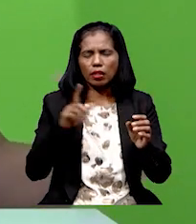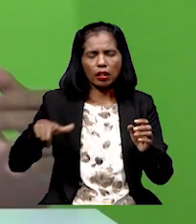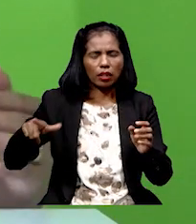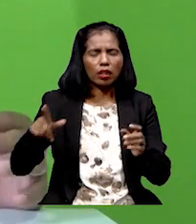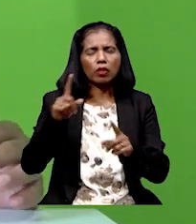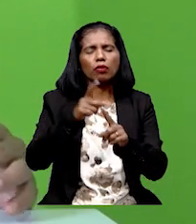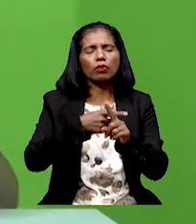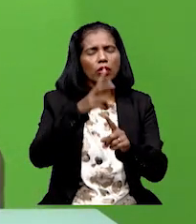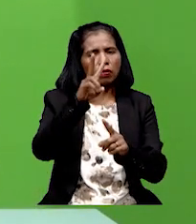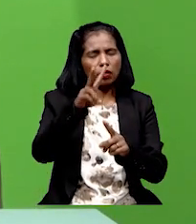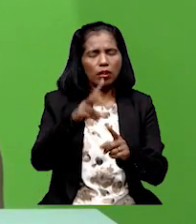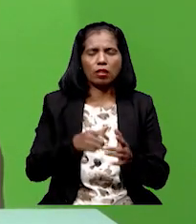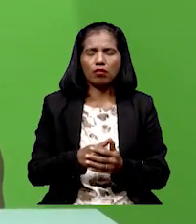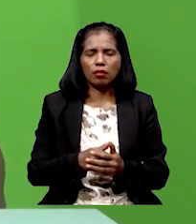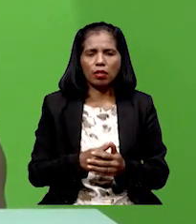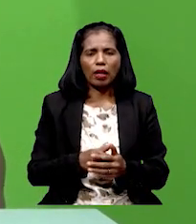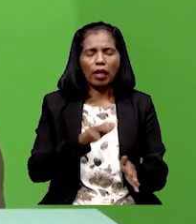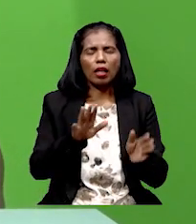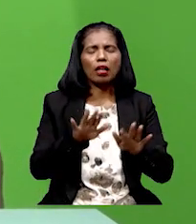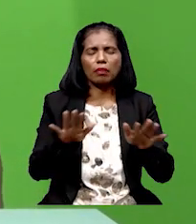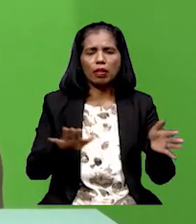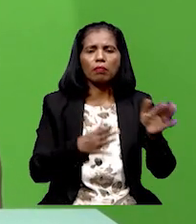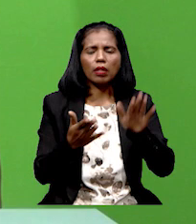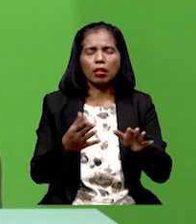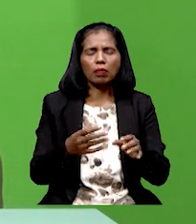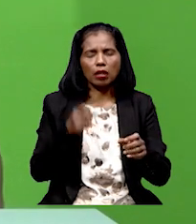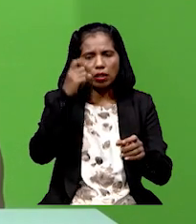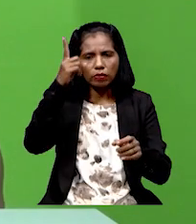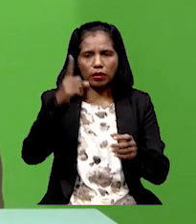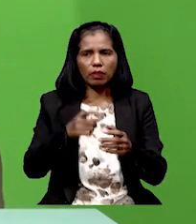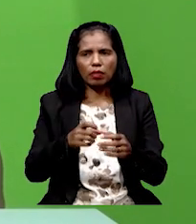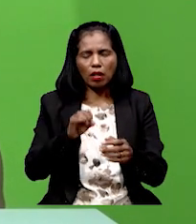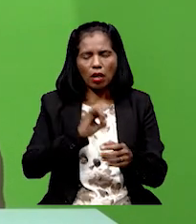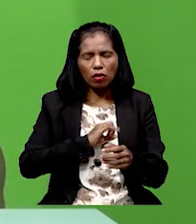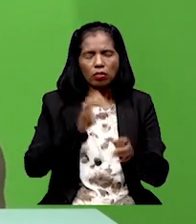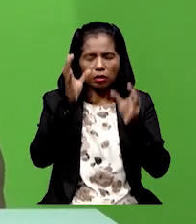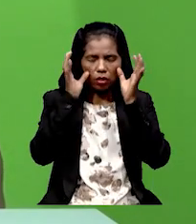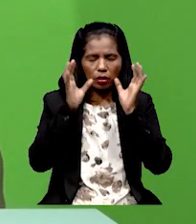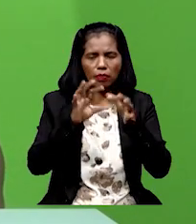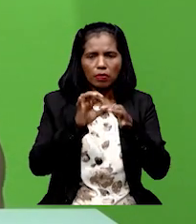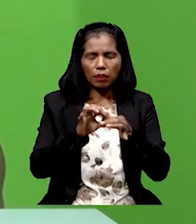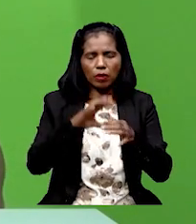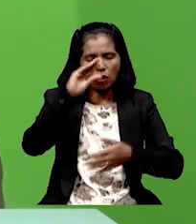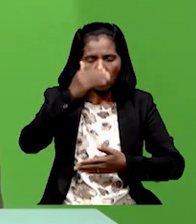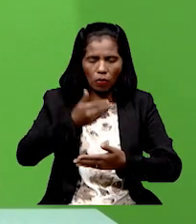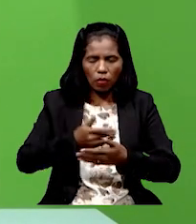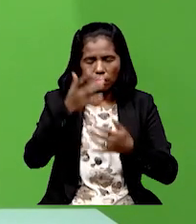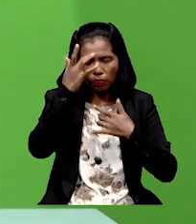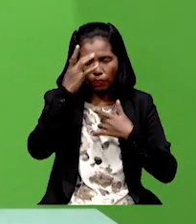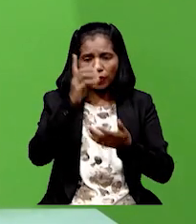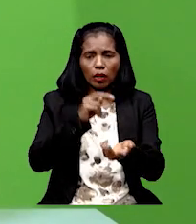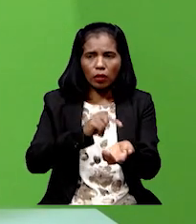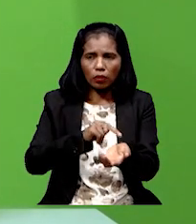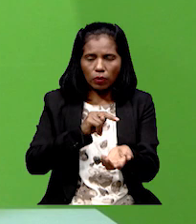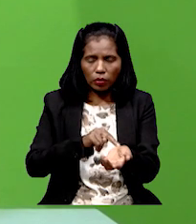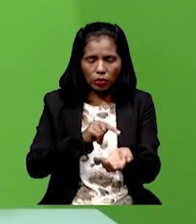memang maten foi embokan. Hau trisi tamba amin ya hau ne member barak mak ne wa moras baru kritis ara infermeru